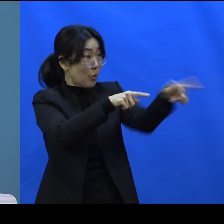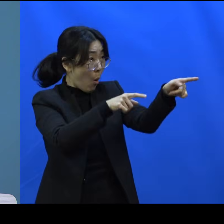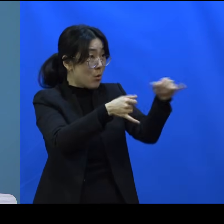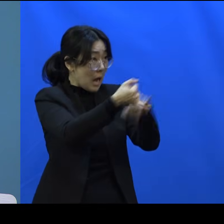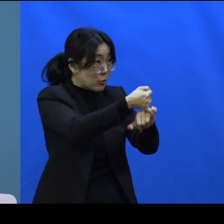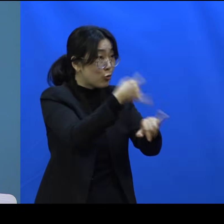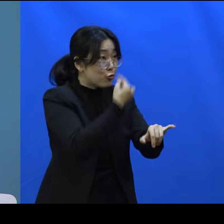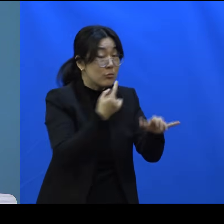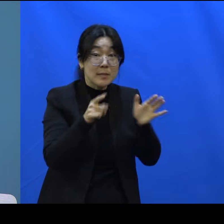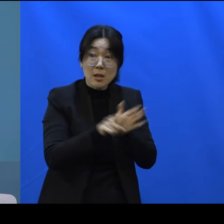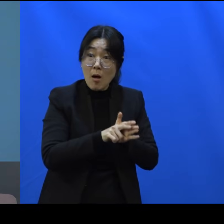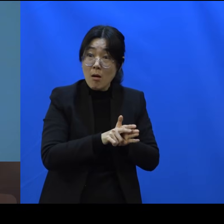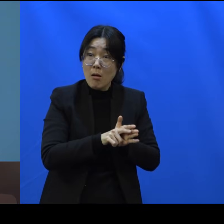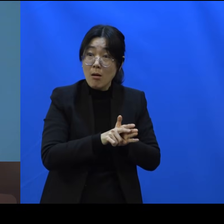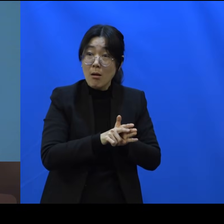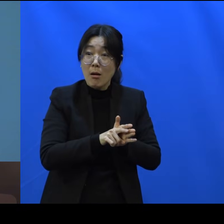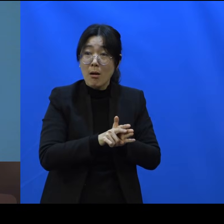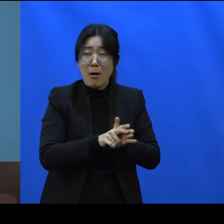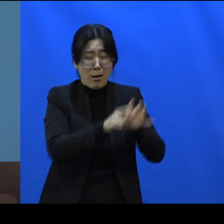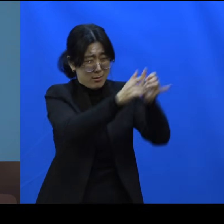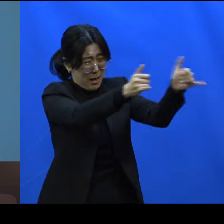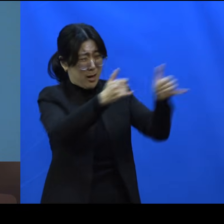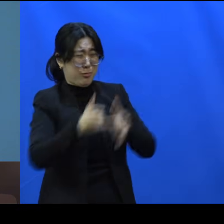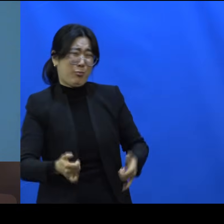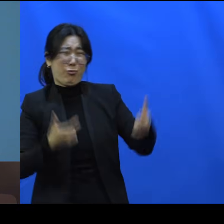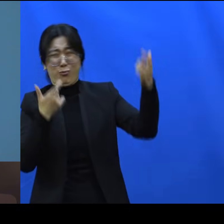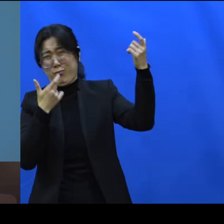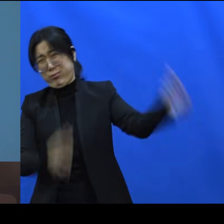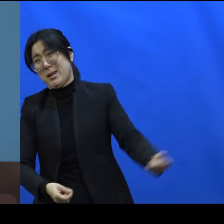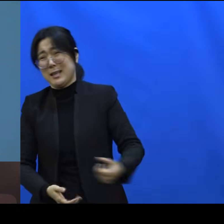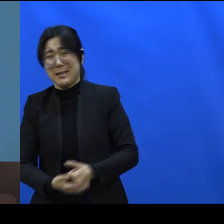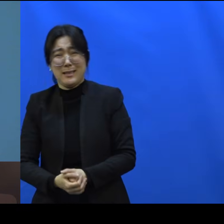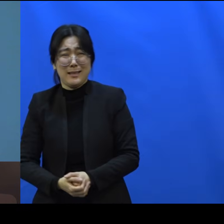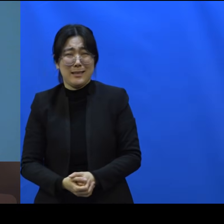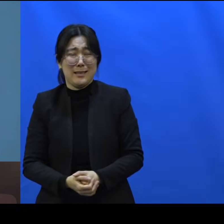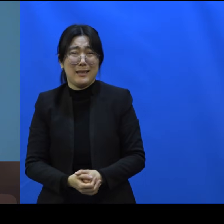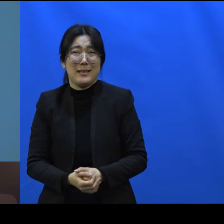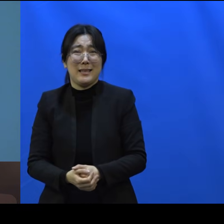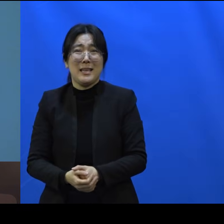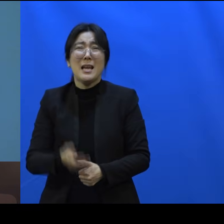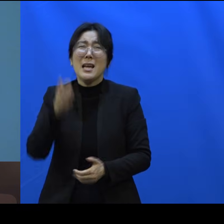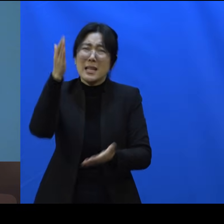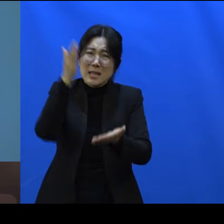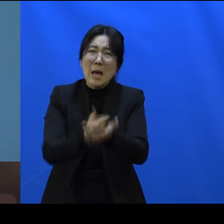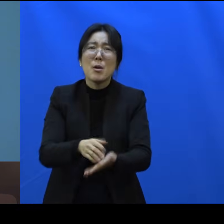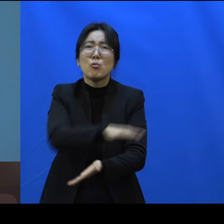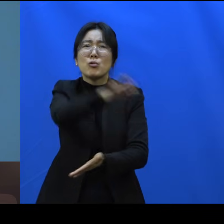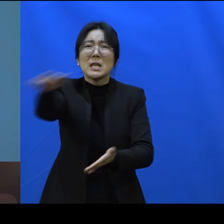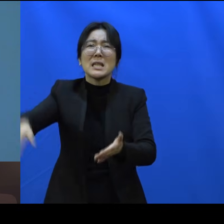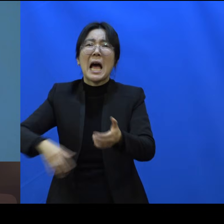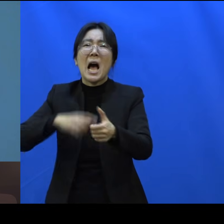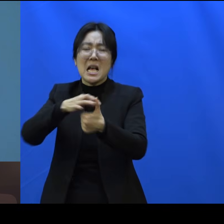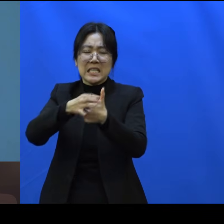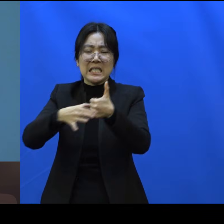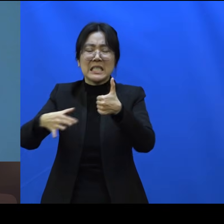1장 9절에도 보면 우리는 우리 자신이 사형 선고를 받은 줄 알았으니 이는 우리로 자기를 의지하지 말고 오직 죽은